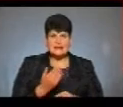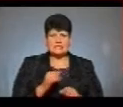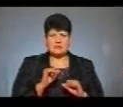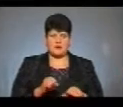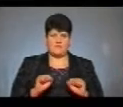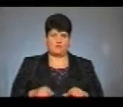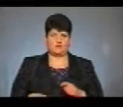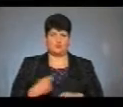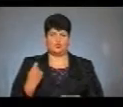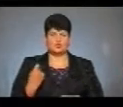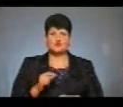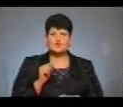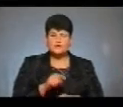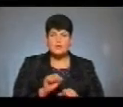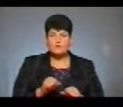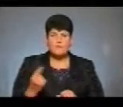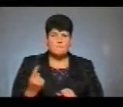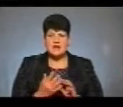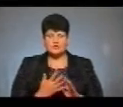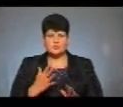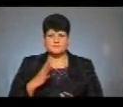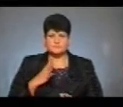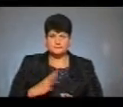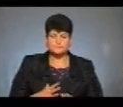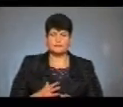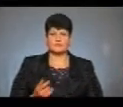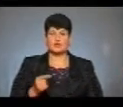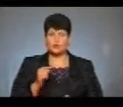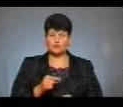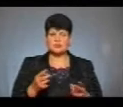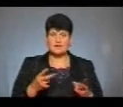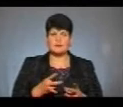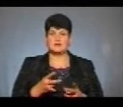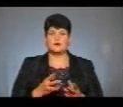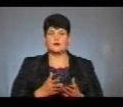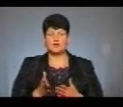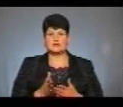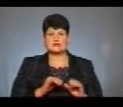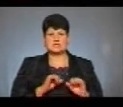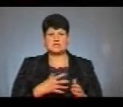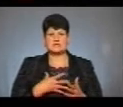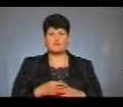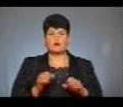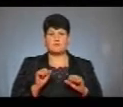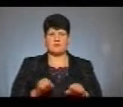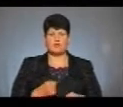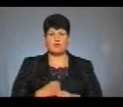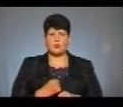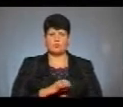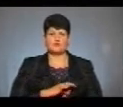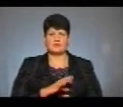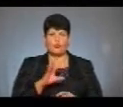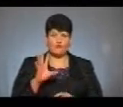можуть порушуватися, що вони можуть в першу чергу потерпіти. І тому треба виходити і захищати свої права, як це роблять профспілки у всьому